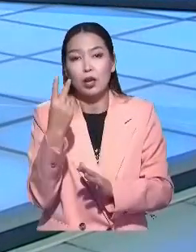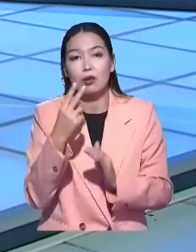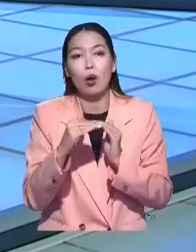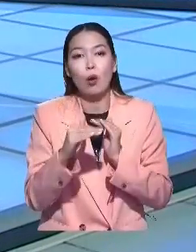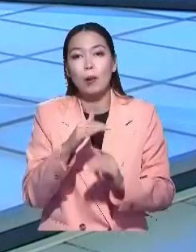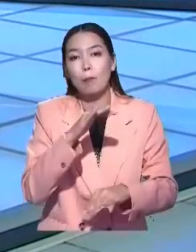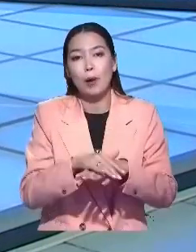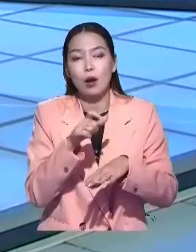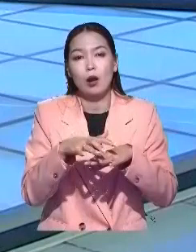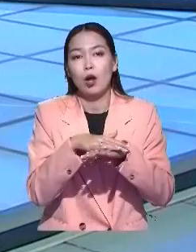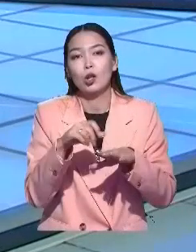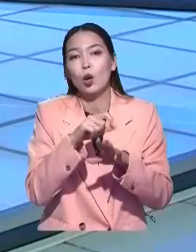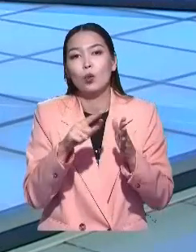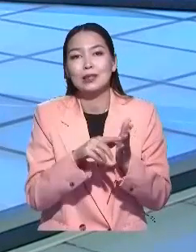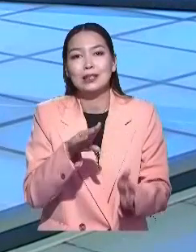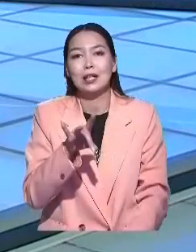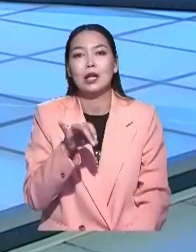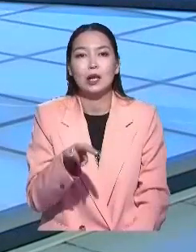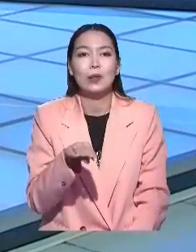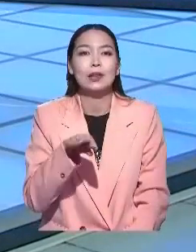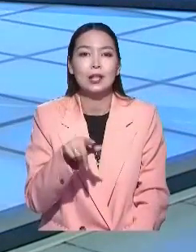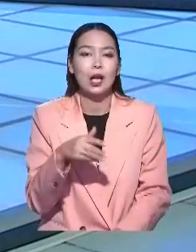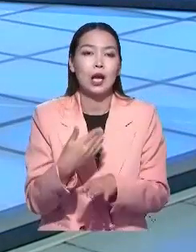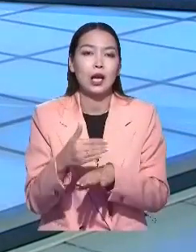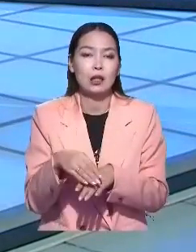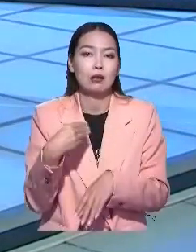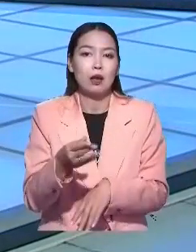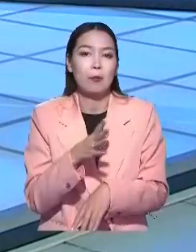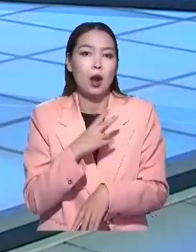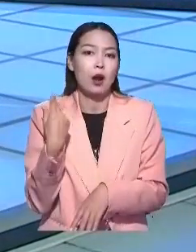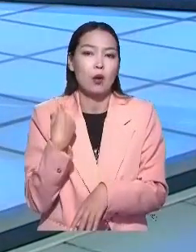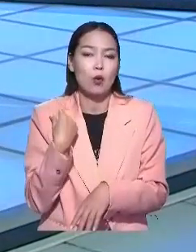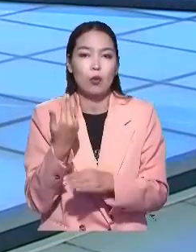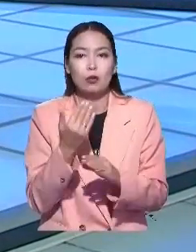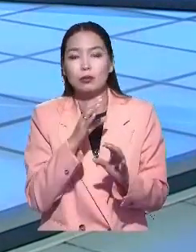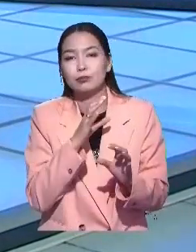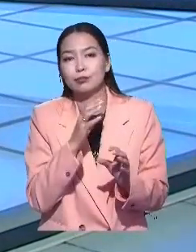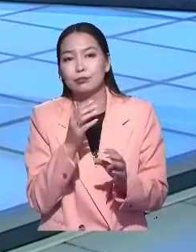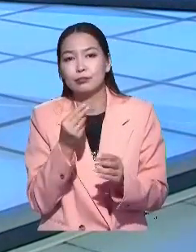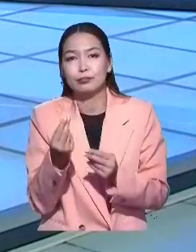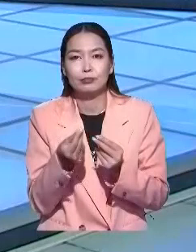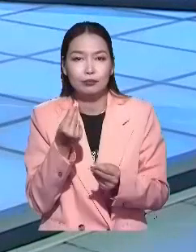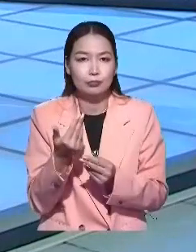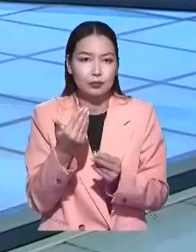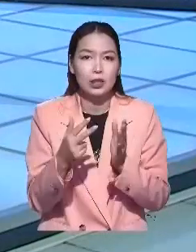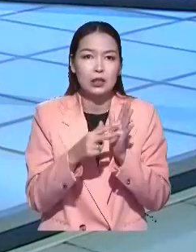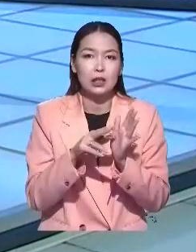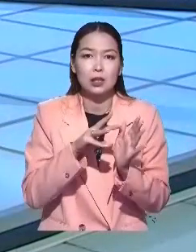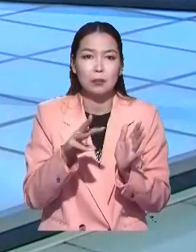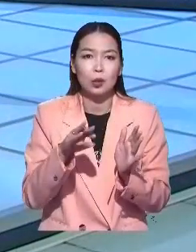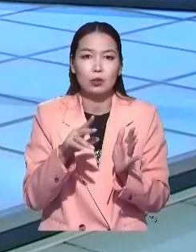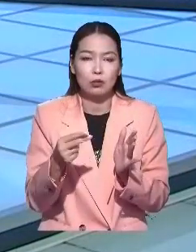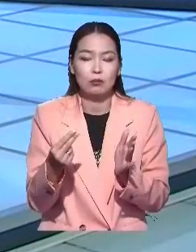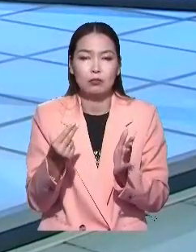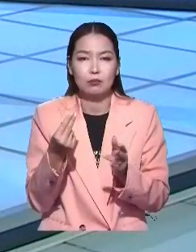банктер халыққа 17 триллион теңгеден астам кредит берген. Қарыздың қамытын кегендер саны 8 миллионнан асып жығылады. Ал шағын және